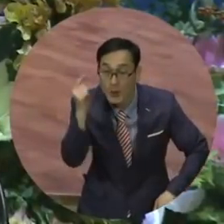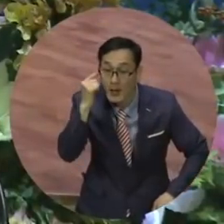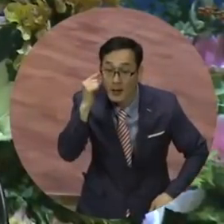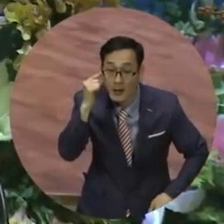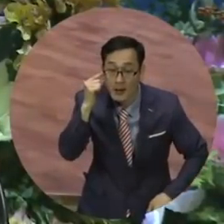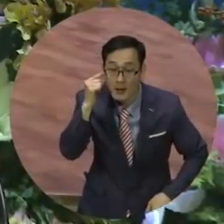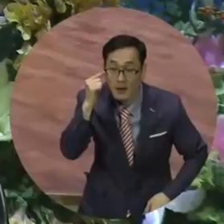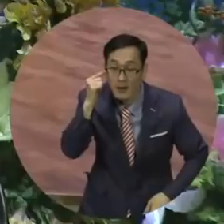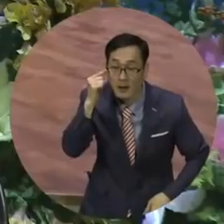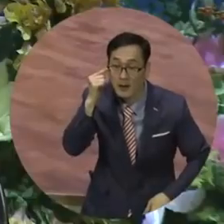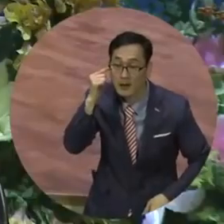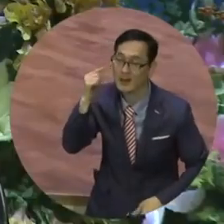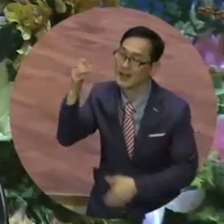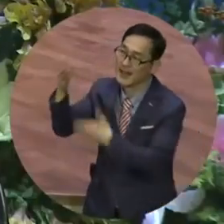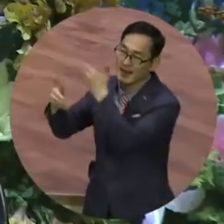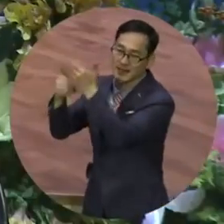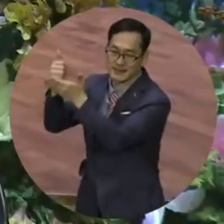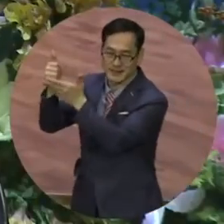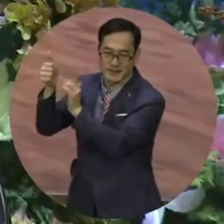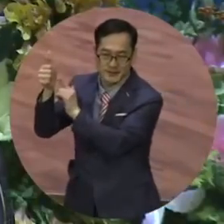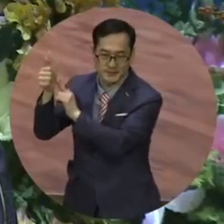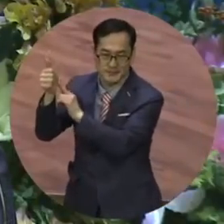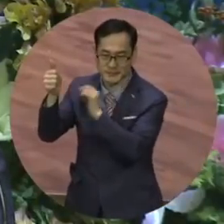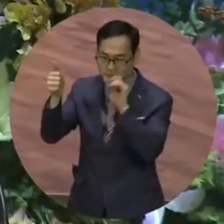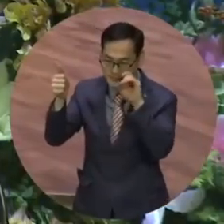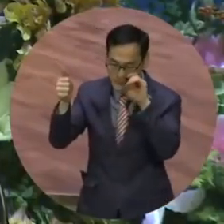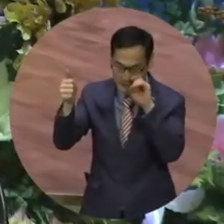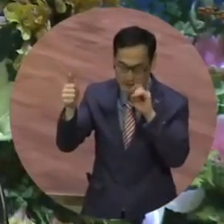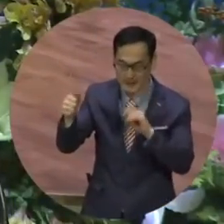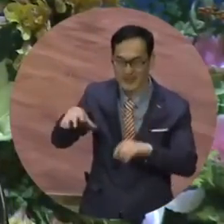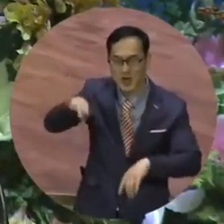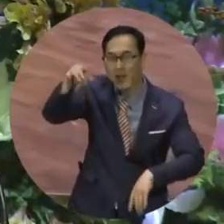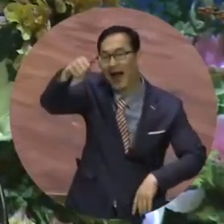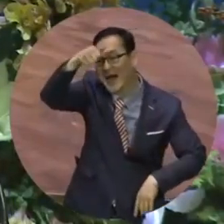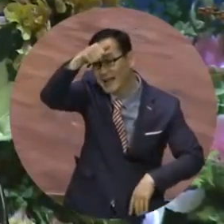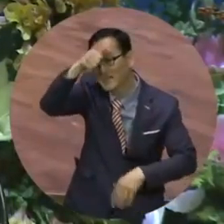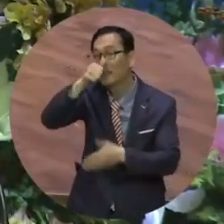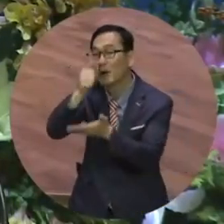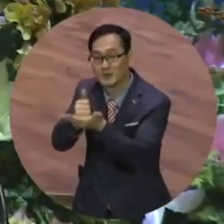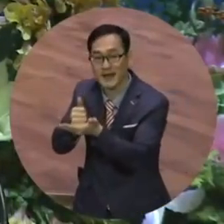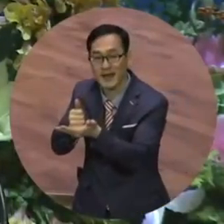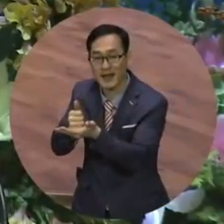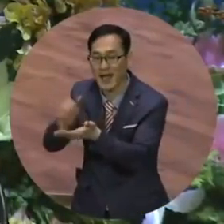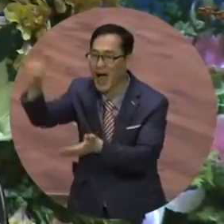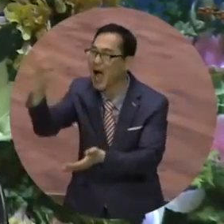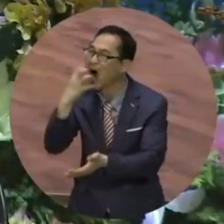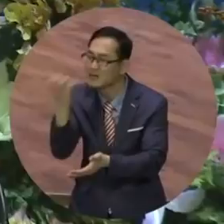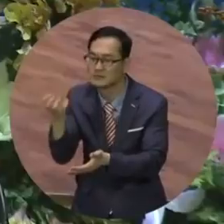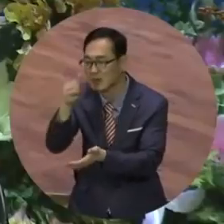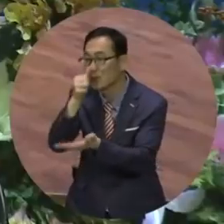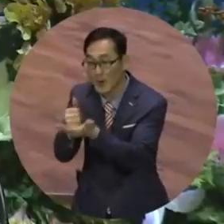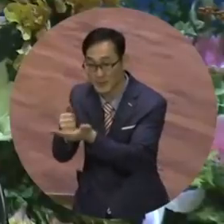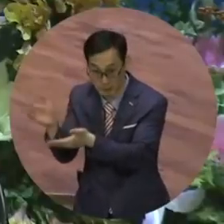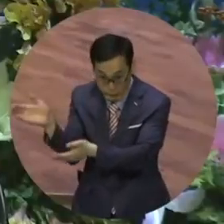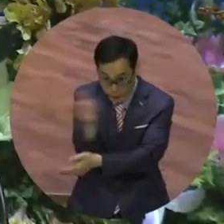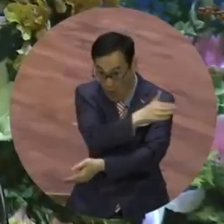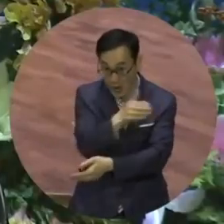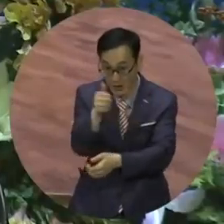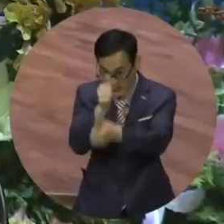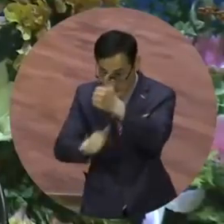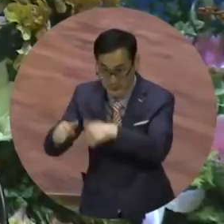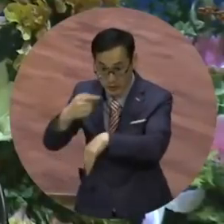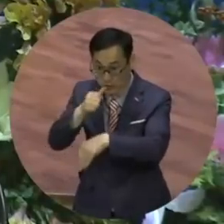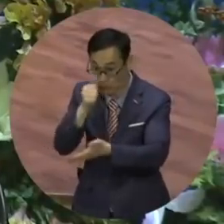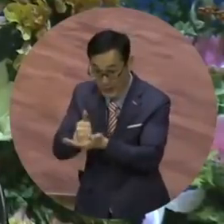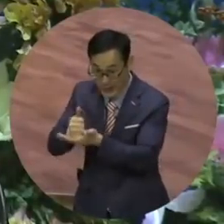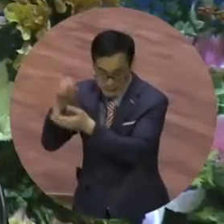하나님께서는요, 창세기 3장에서 발생된 첫 사람 아담의 범죄 이후 이제 인간의 모든